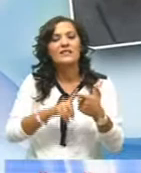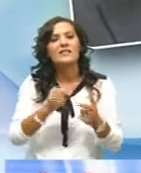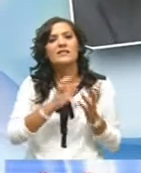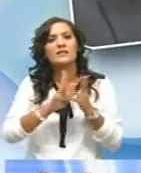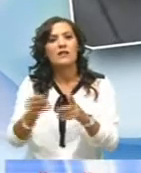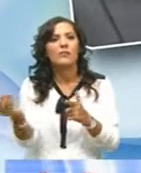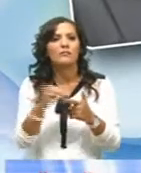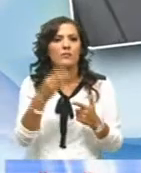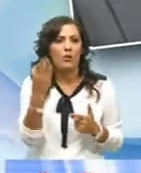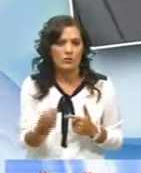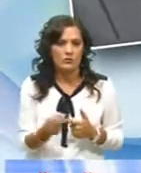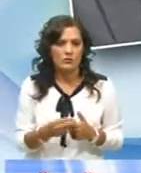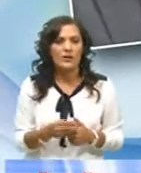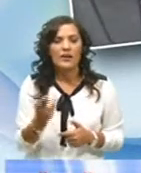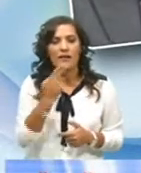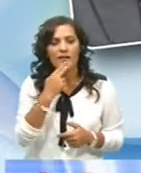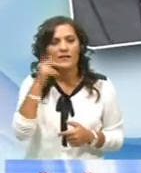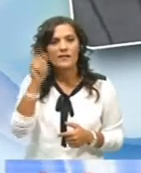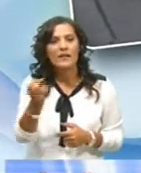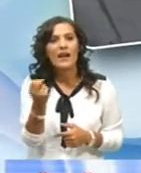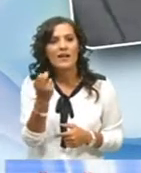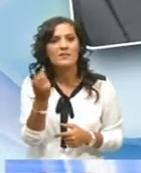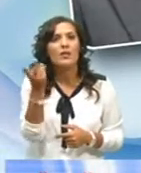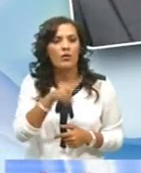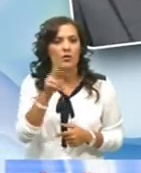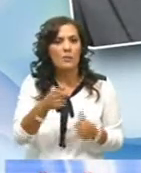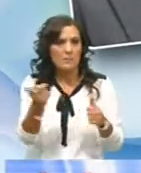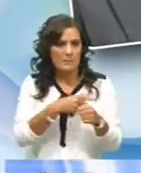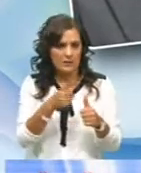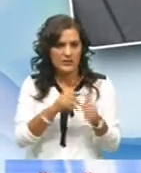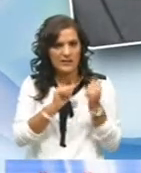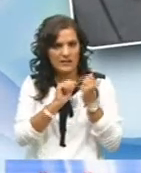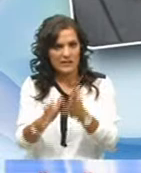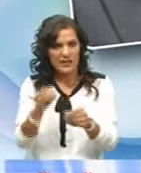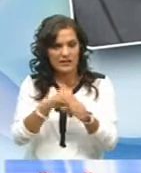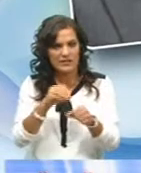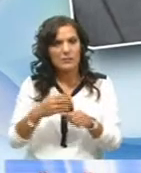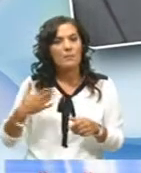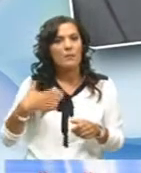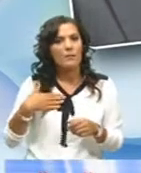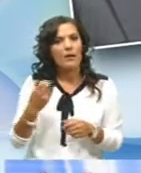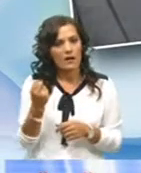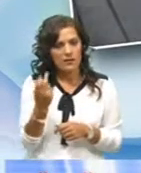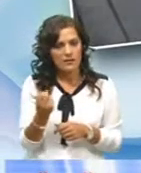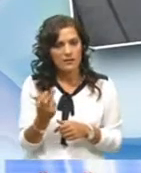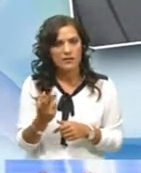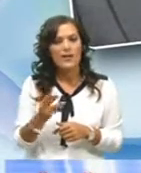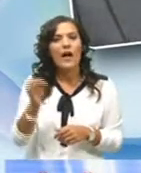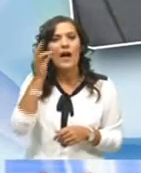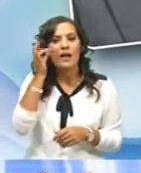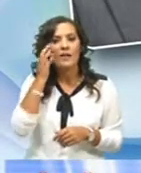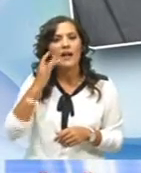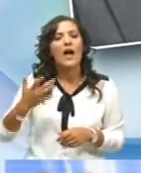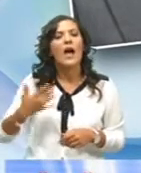sıraya Yaralıyım kadınlarda kanserden ölümlerde birinci sırada meme kanseri He